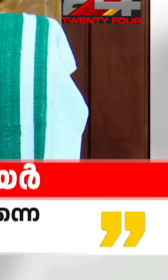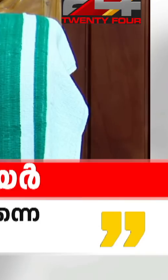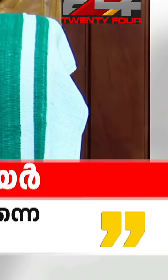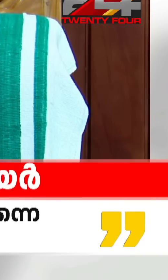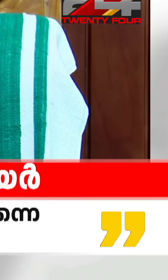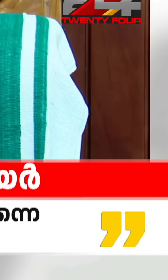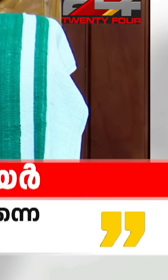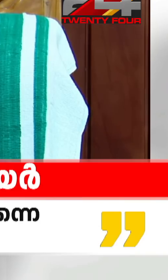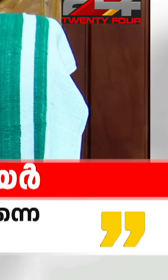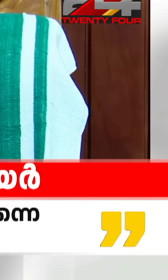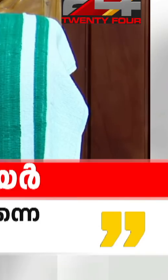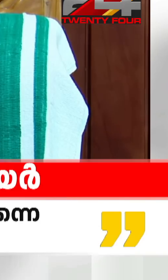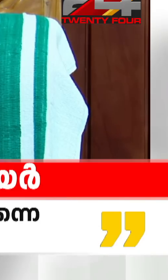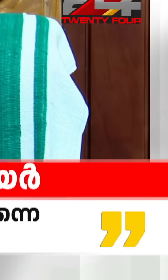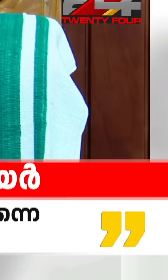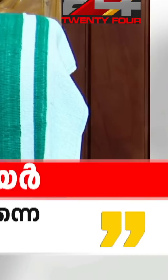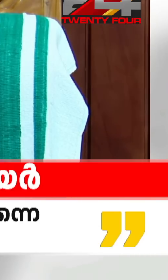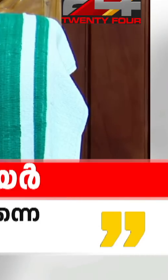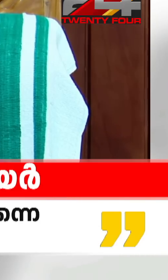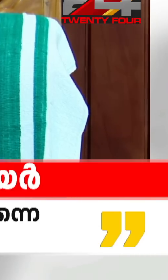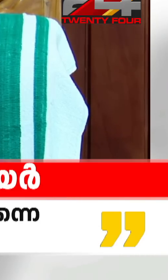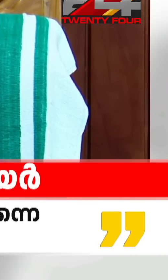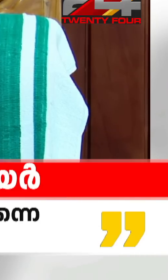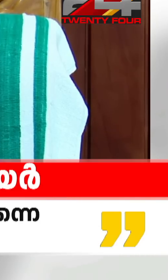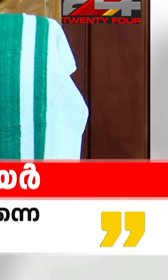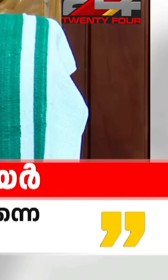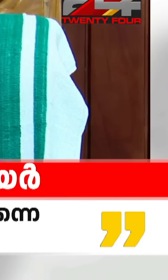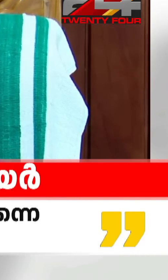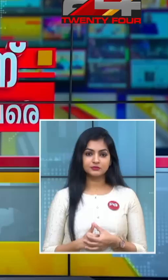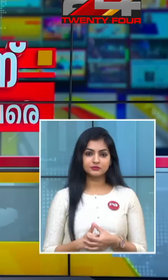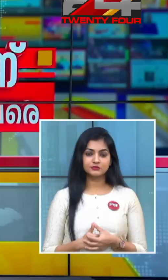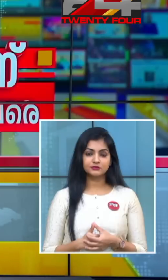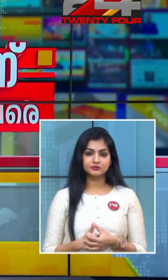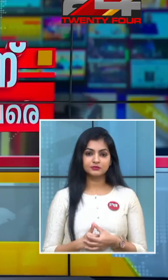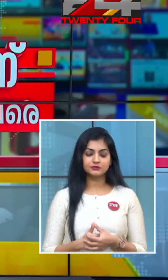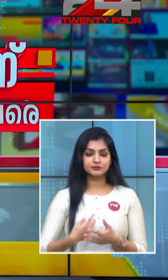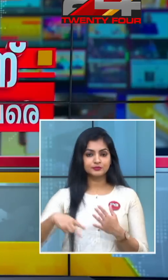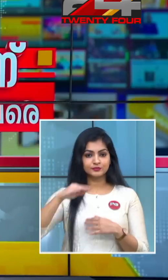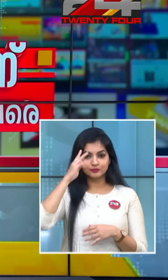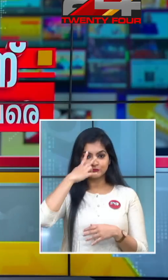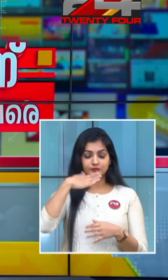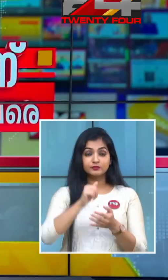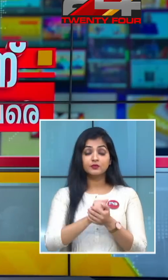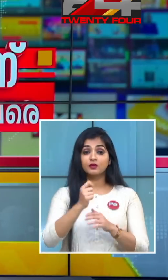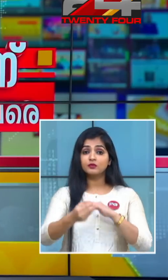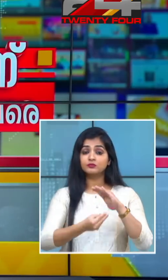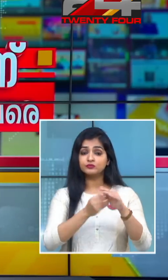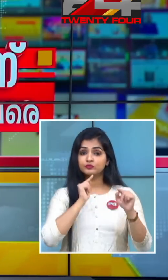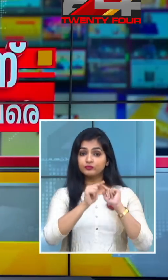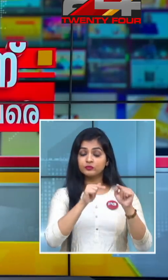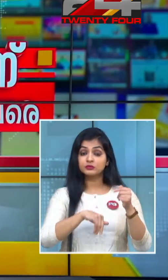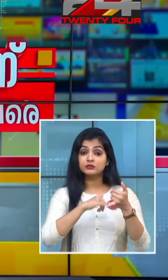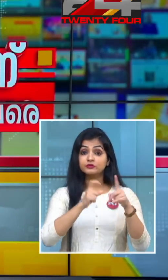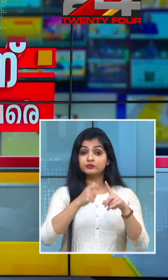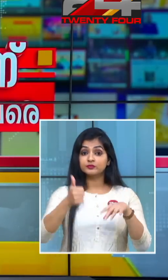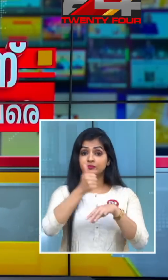സഹായം, അതുപോലെ ഉദ്യോഗസ്ഥര് കൈയും മെയ്യും മറന്നു നിന്ന് തന്നെയാണ് ആ പ്രവർത്തനം ഏറ്റെടുത്തത്. ഇന്നതുവരെ തുടരുന്നു. അഴിമതി ആരോപണങ്ങളിൽ സെബി